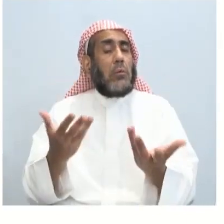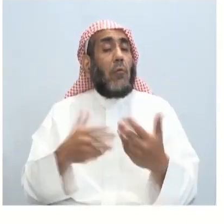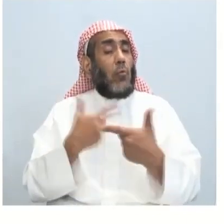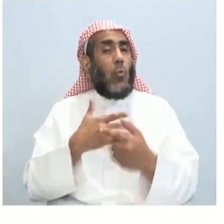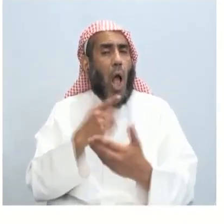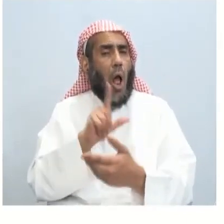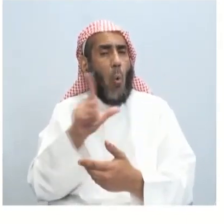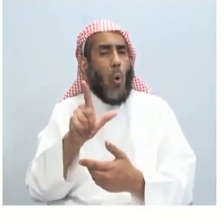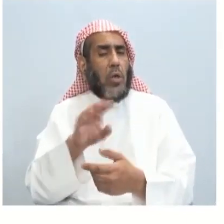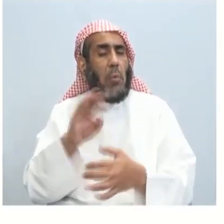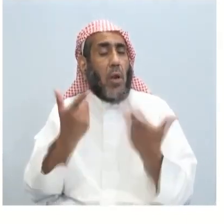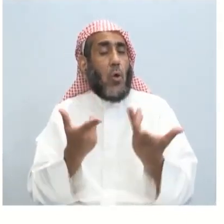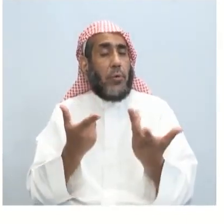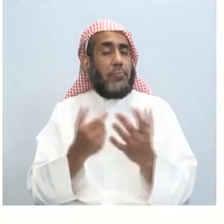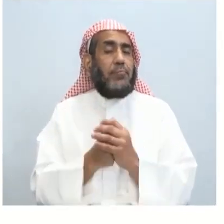ما